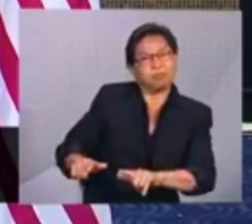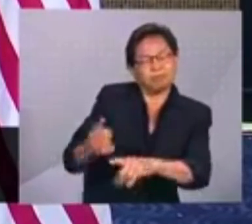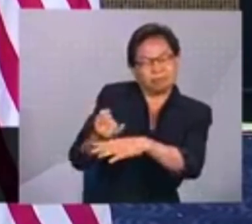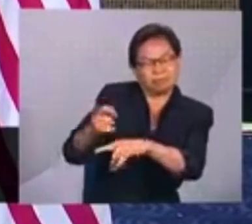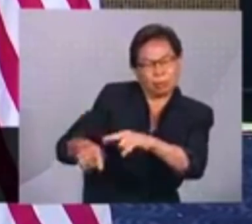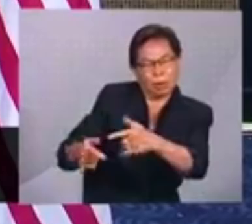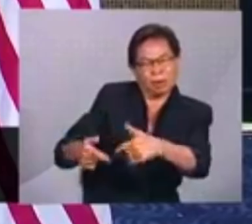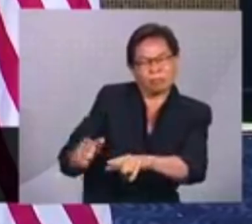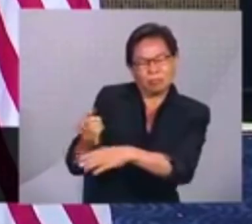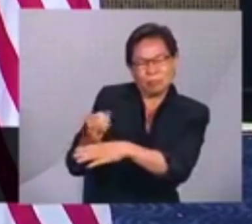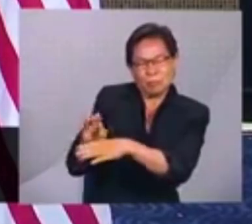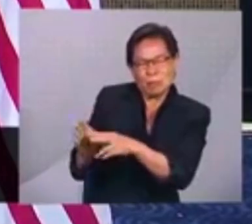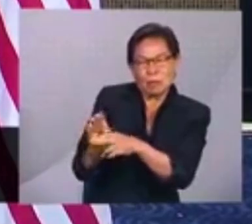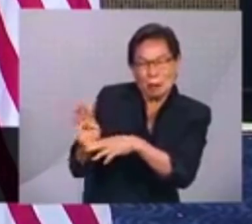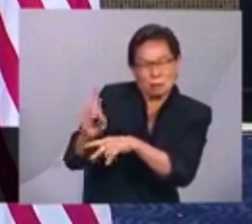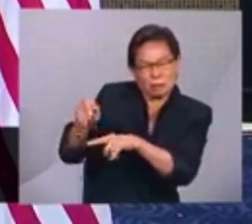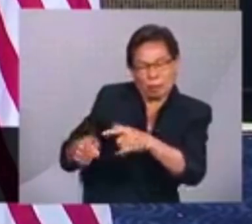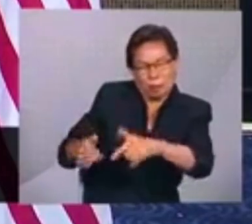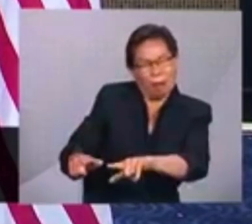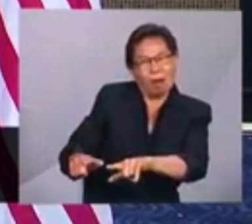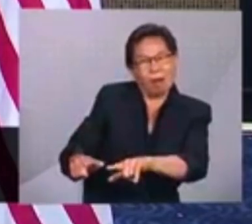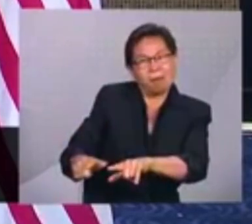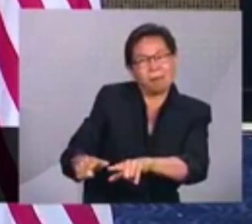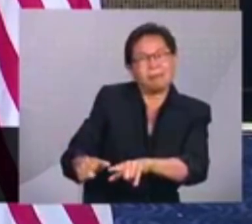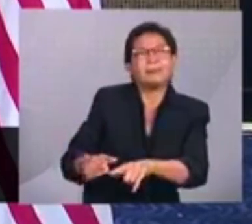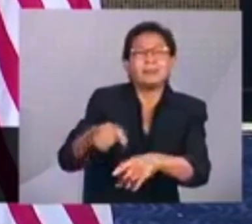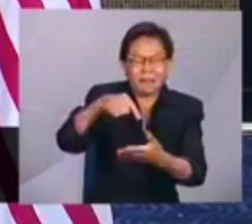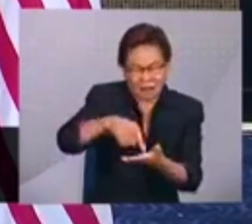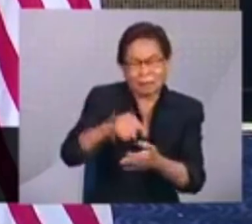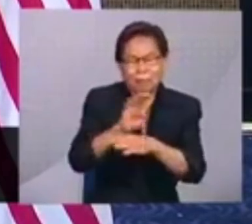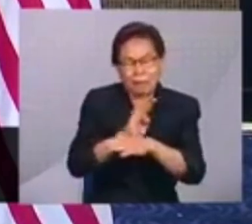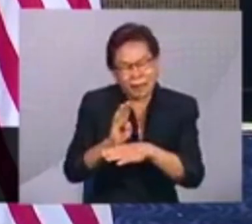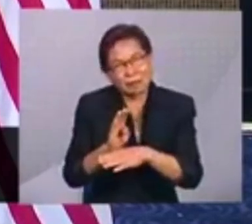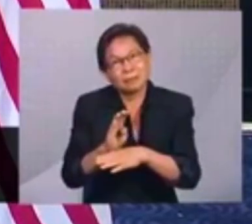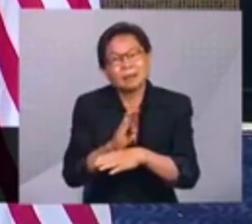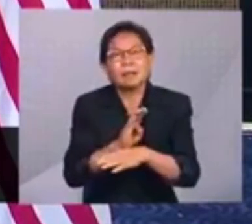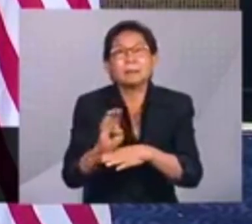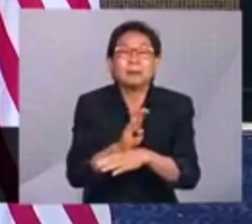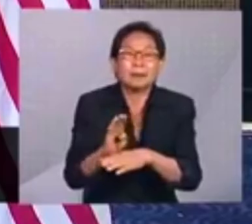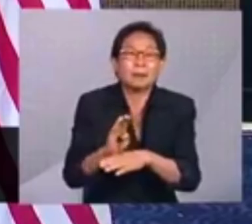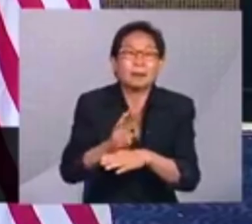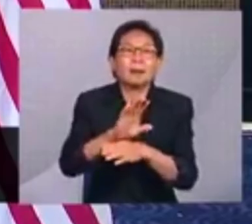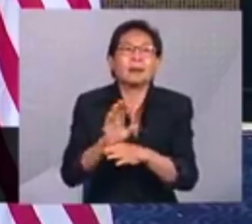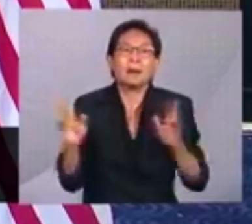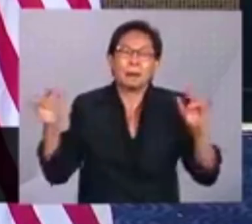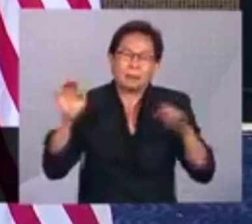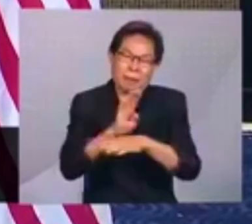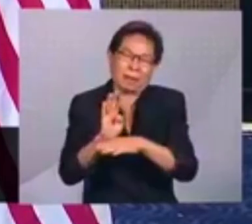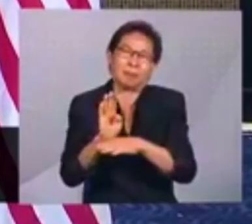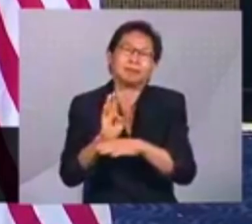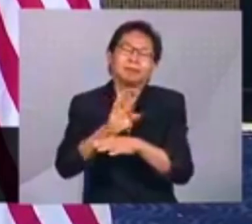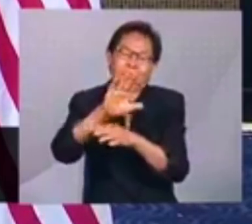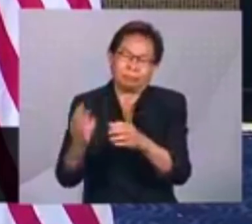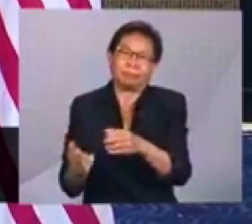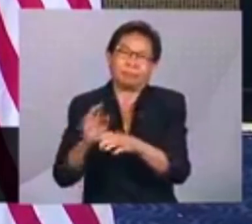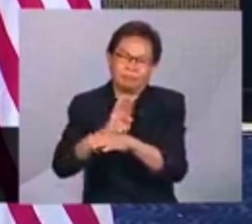beroperasi Hai Dan inilah Paddle agaan atau Activity yang melibatkan perhimpunan ramai